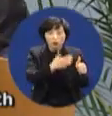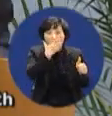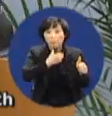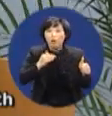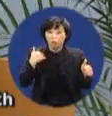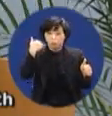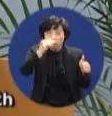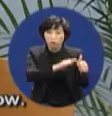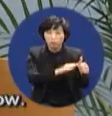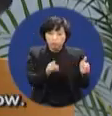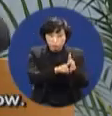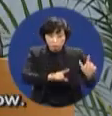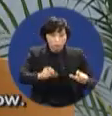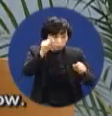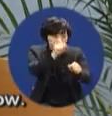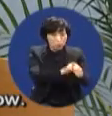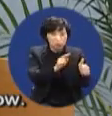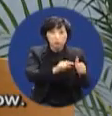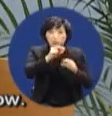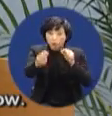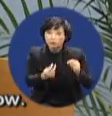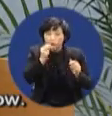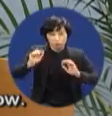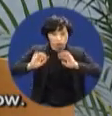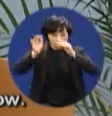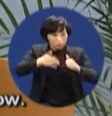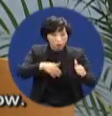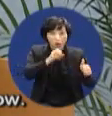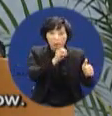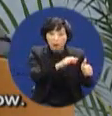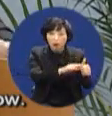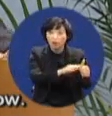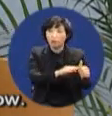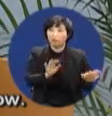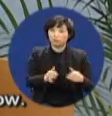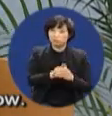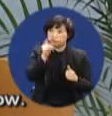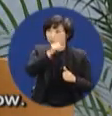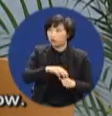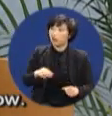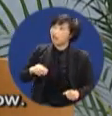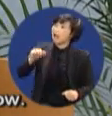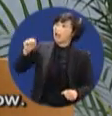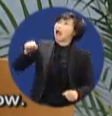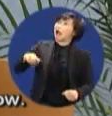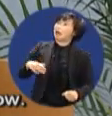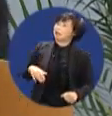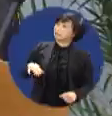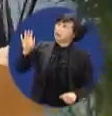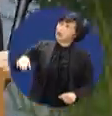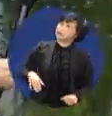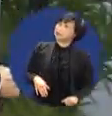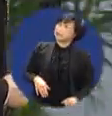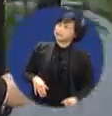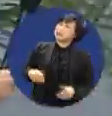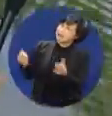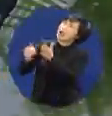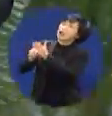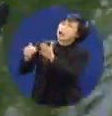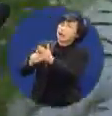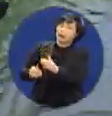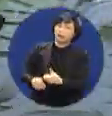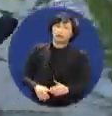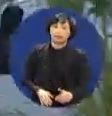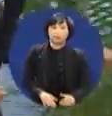되네. 신앙생활 잘해서 영생하고 천국 가자는데 기분 나빠서 알았어요. 어지간히 그래요